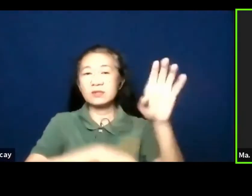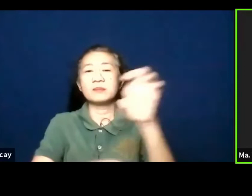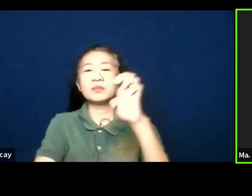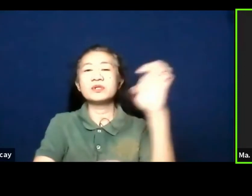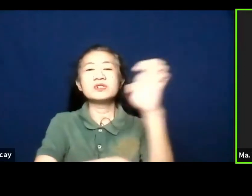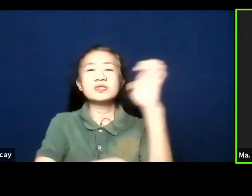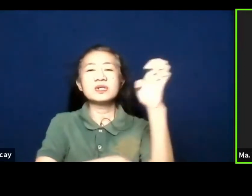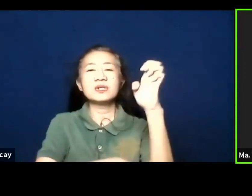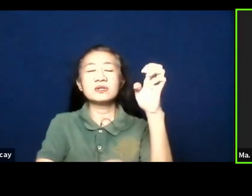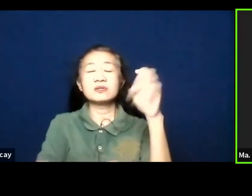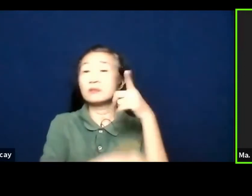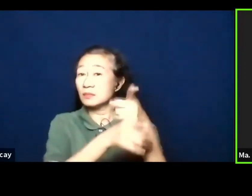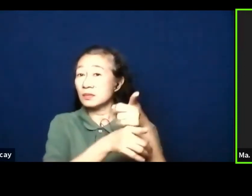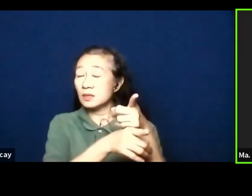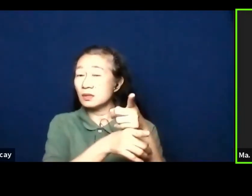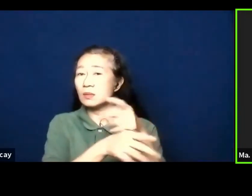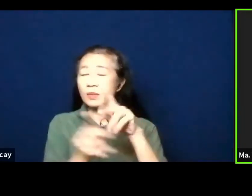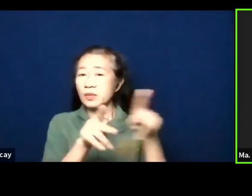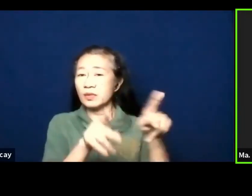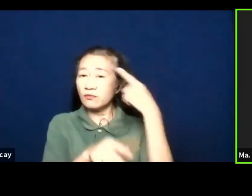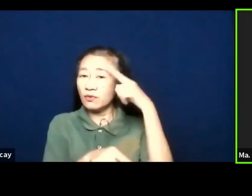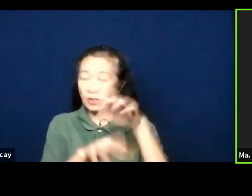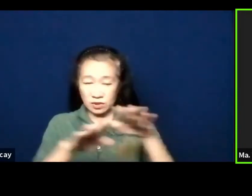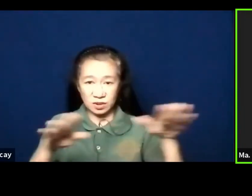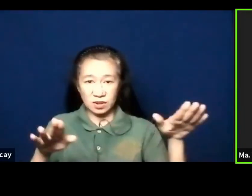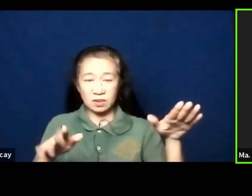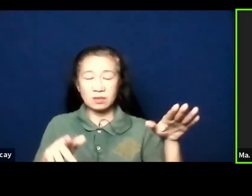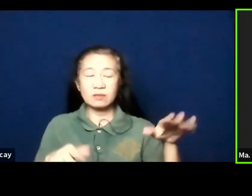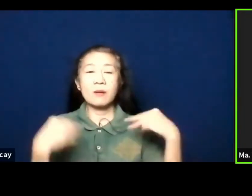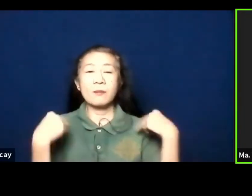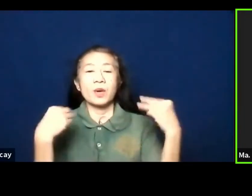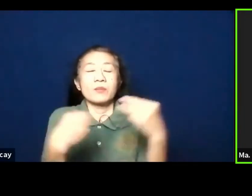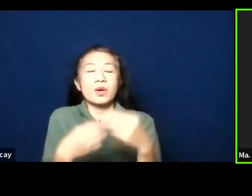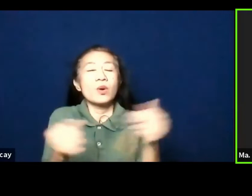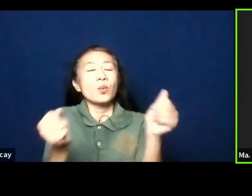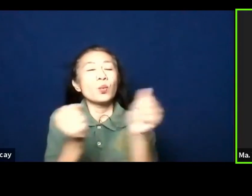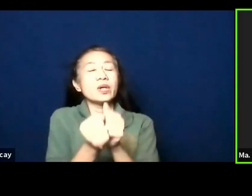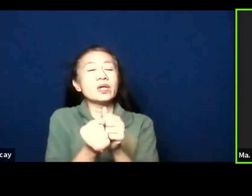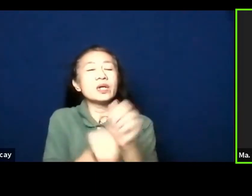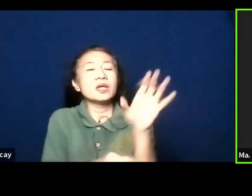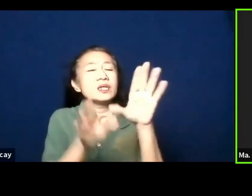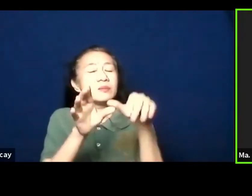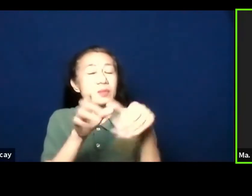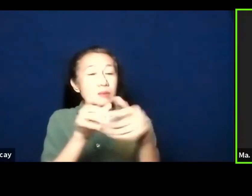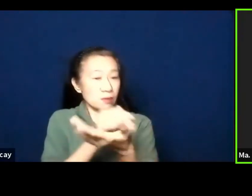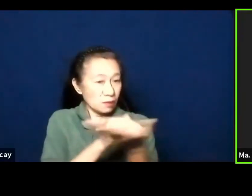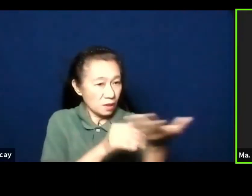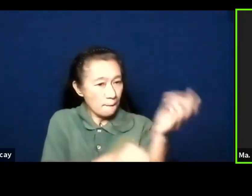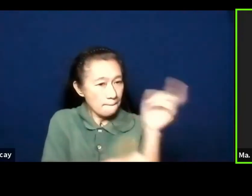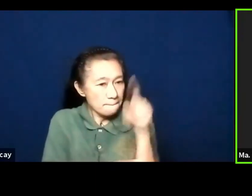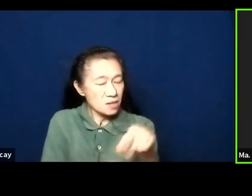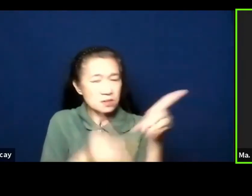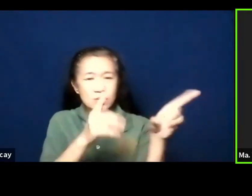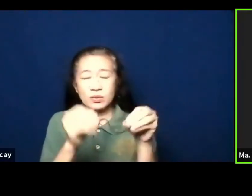emergency? Diba? Anong paghahanda sa kanilang anak o miyembrong may kapansanan ang kanilang dapat